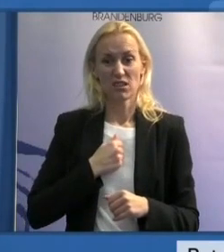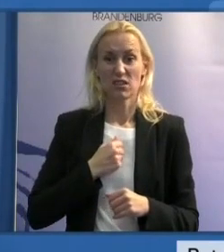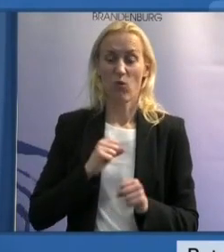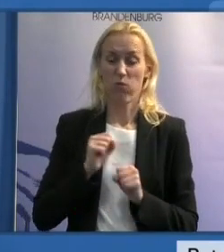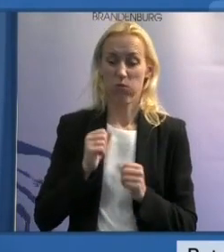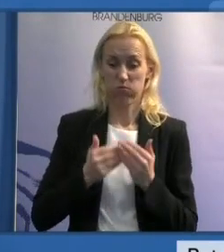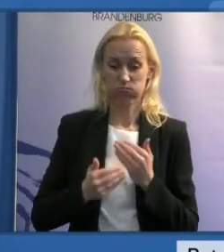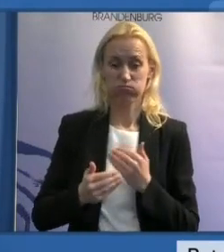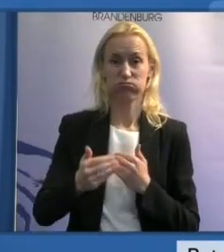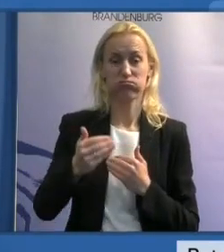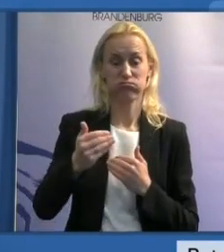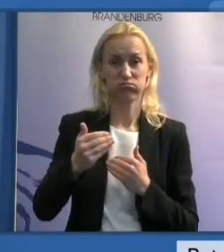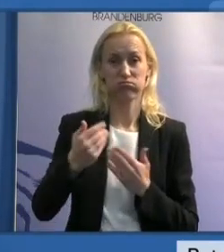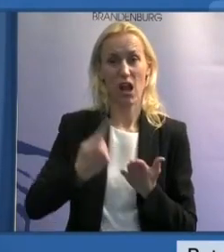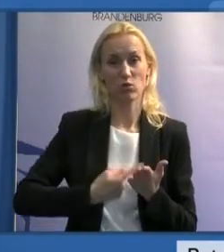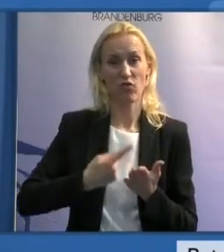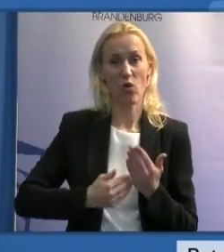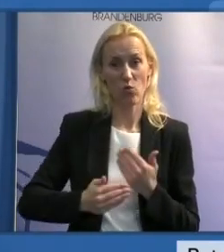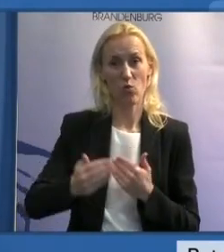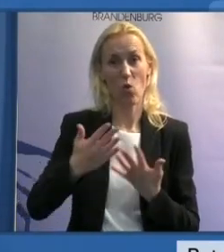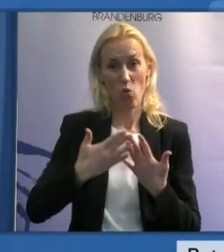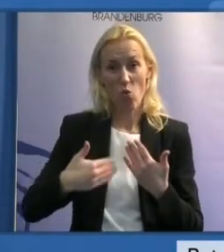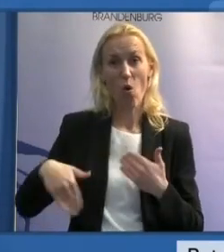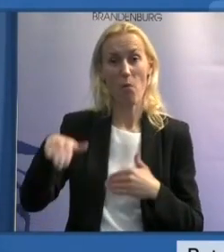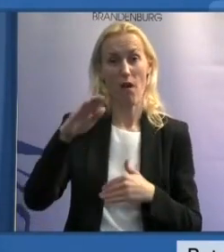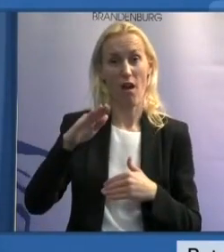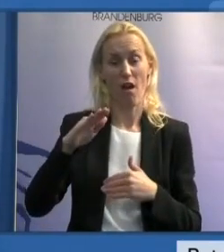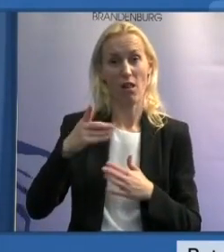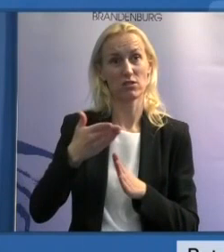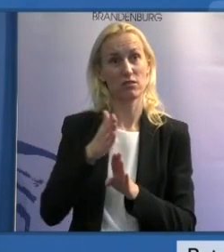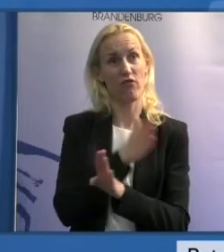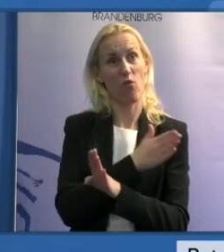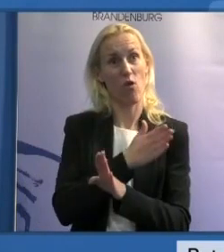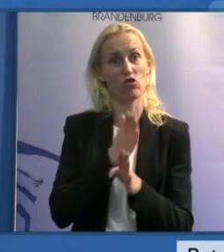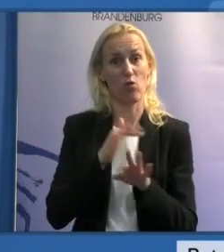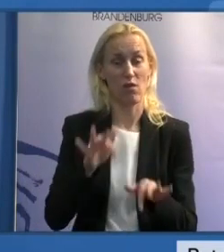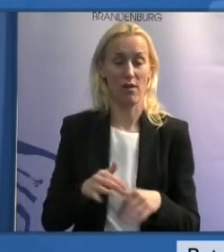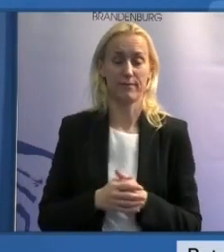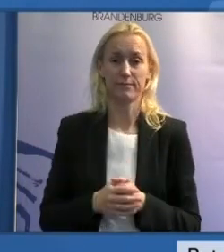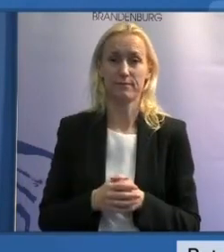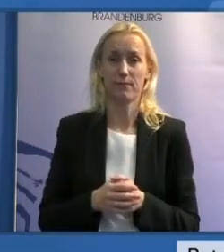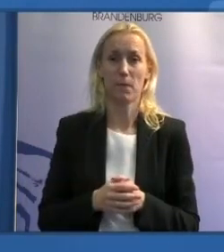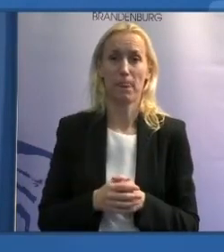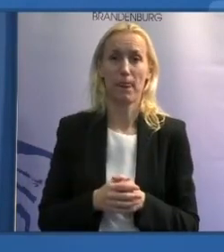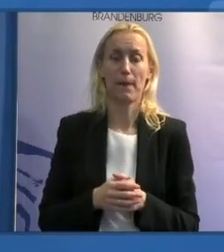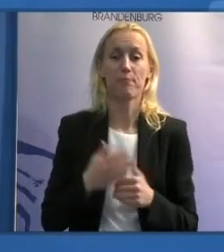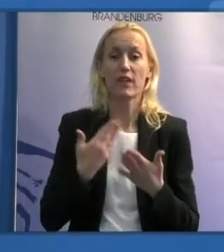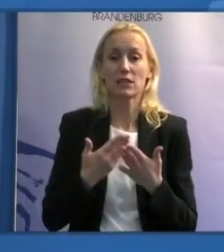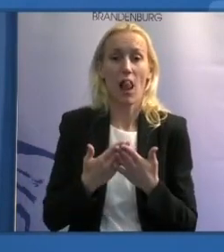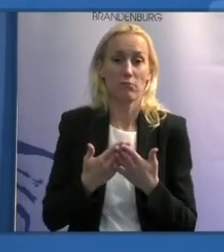in den kommenden Tagen und Wochen noch deutlich größer werden, als sie bisher schon sind. Und deshalb ist es auch unsere